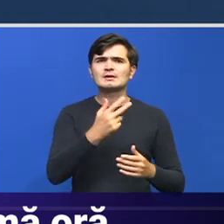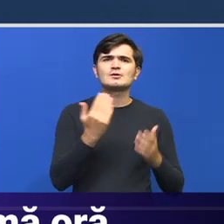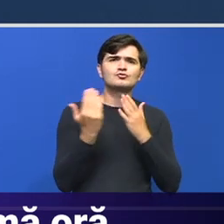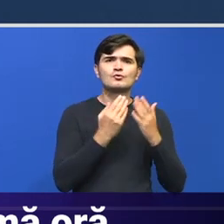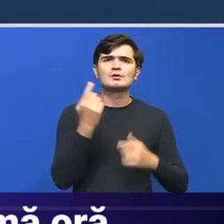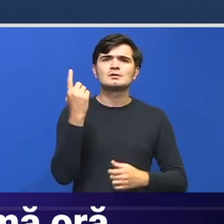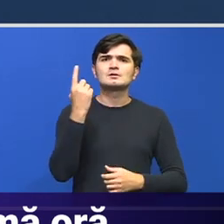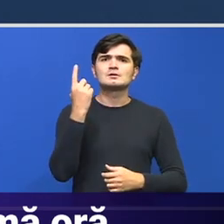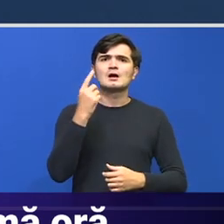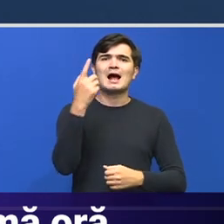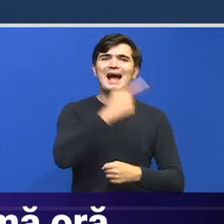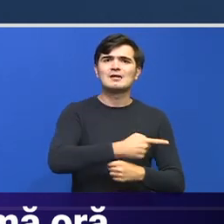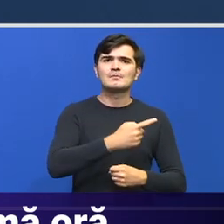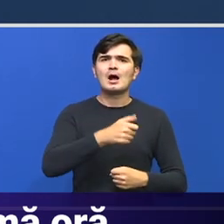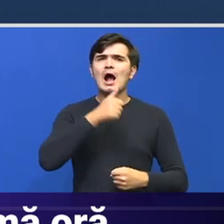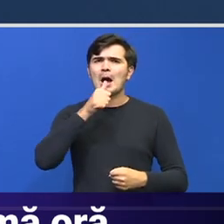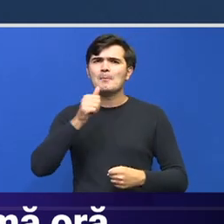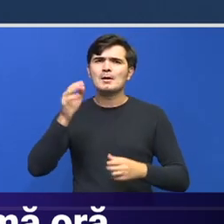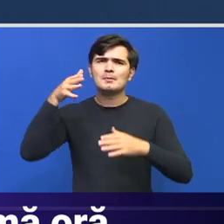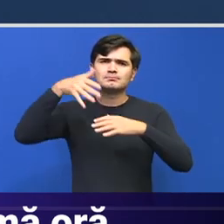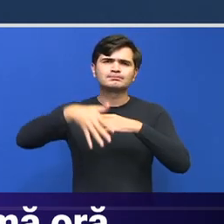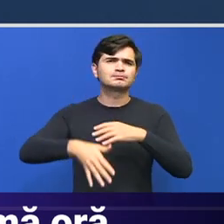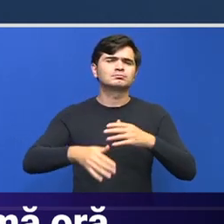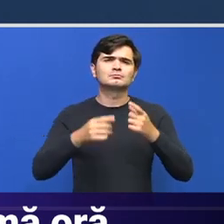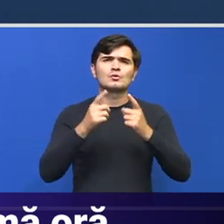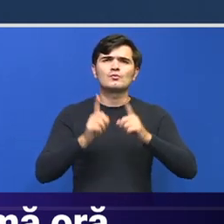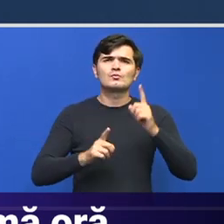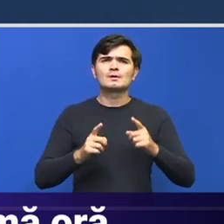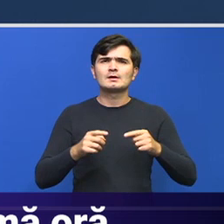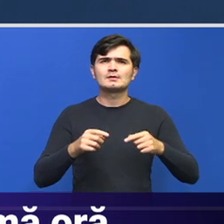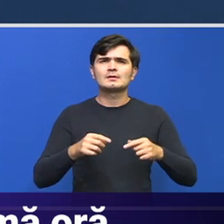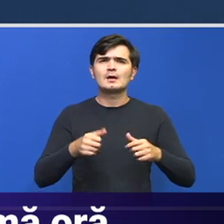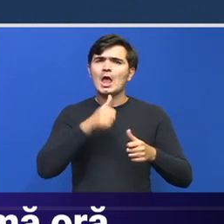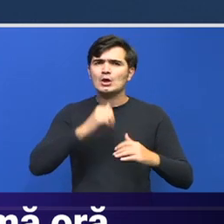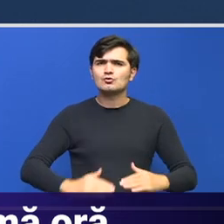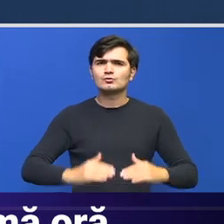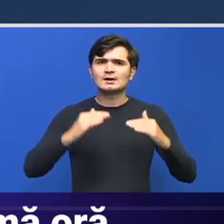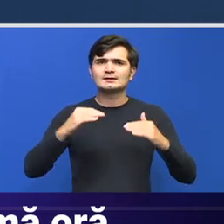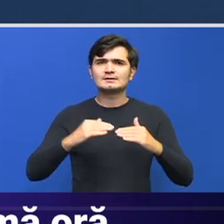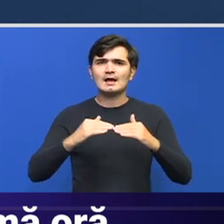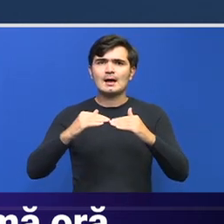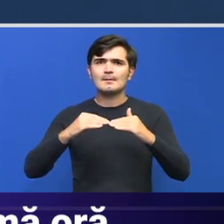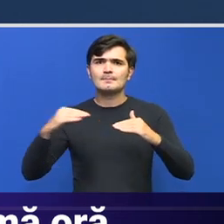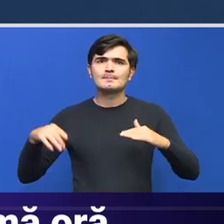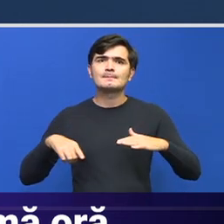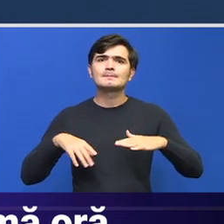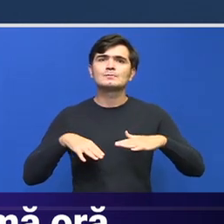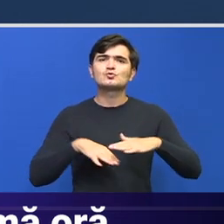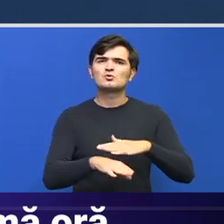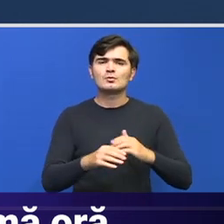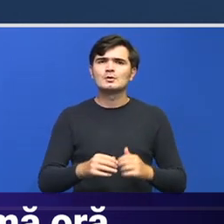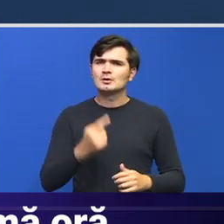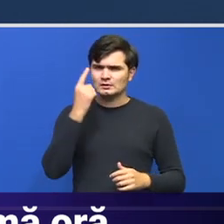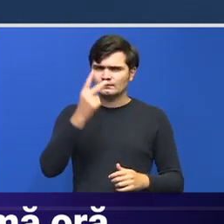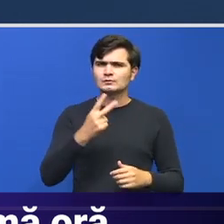de infiltrații de apă, acoperișuri avariate, în unele cazuri sunt demisoluri inundate. Așa cum am acordat, ați văzut suma de 148 de milioane